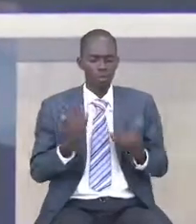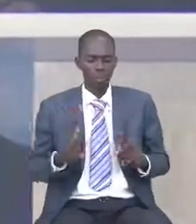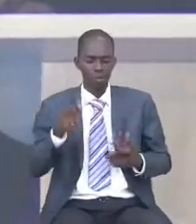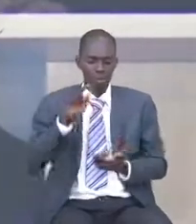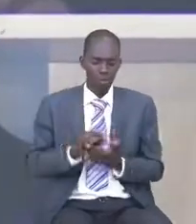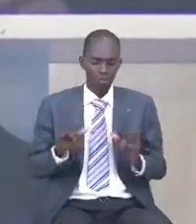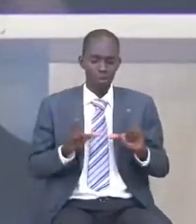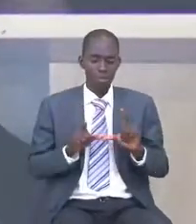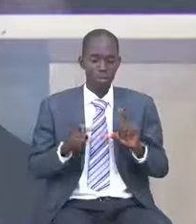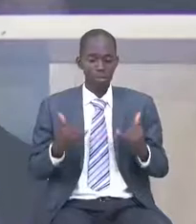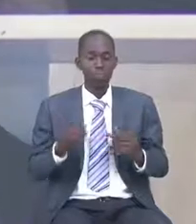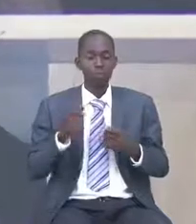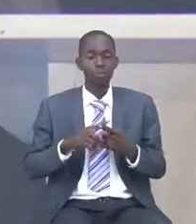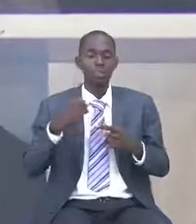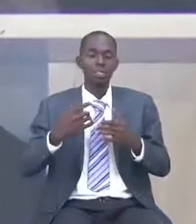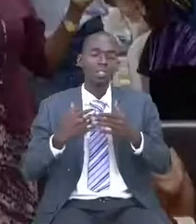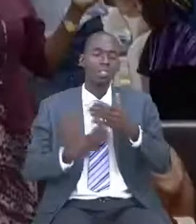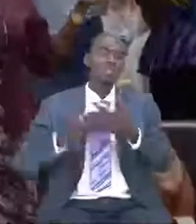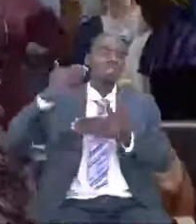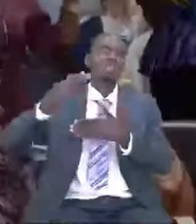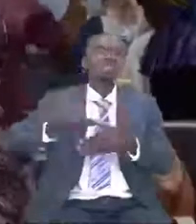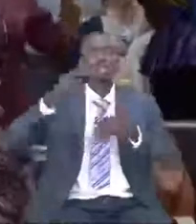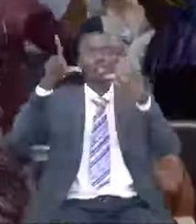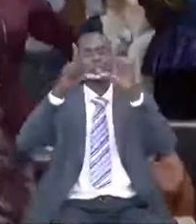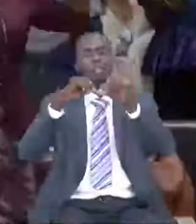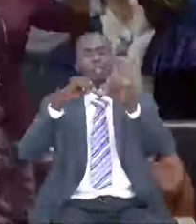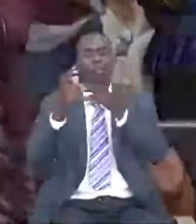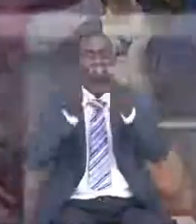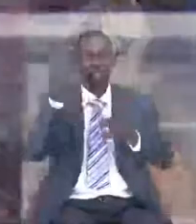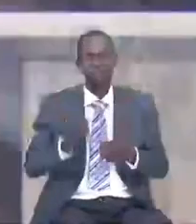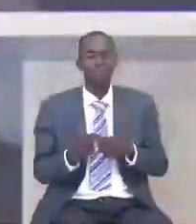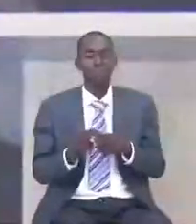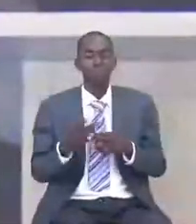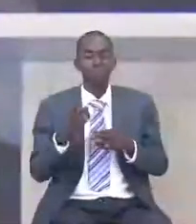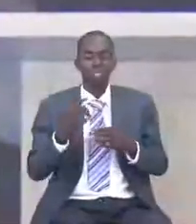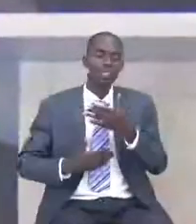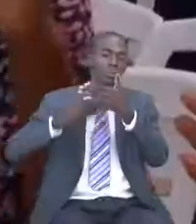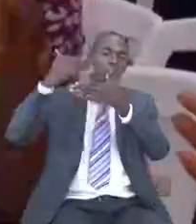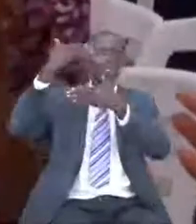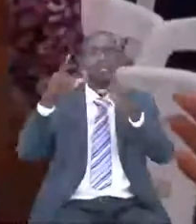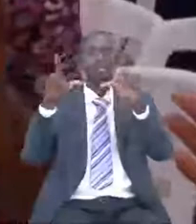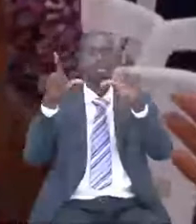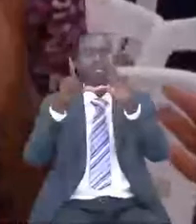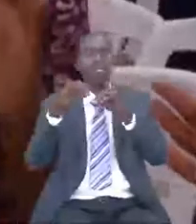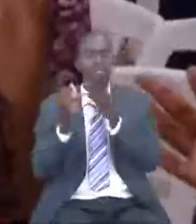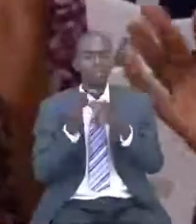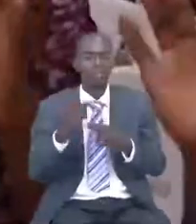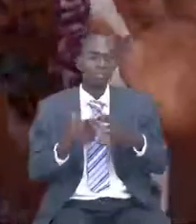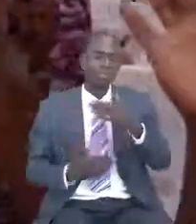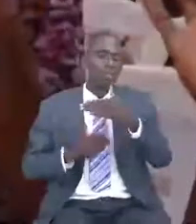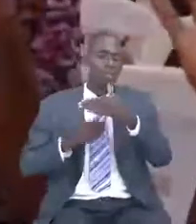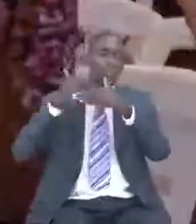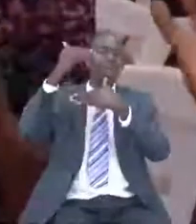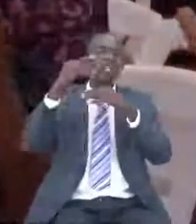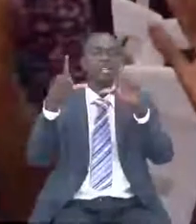prions que tu conduis chacun du niveau où nous sommes présentement. Conduis chacun au niveau supérieur. Le